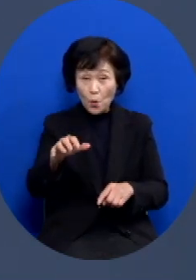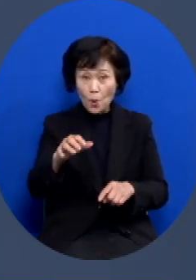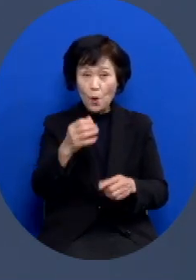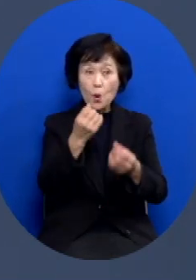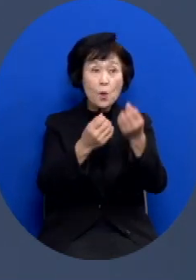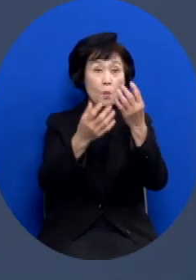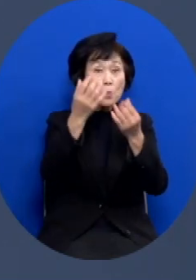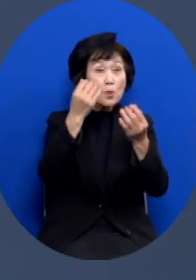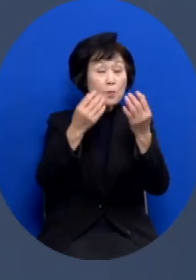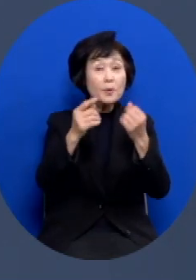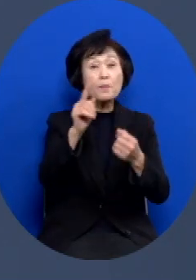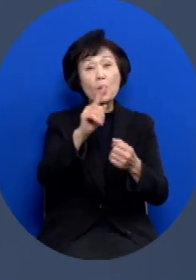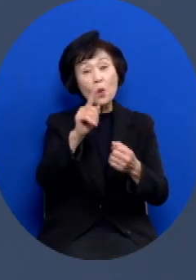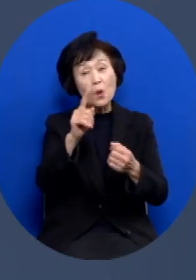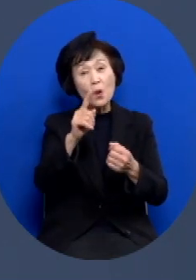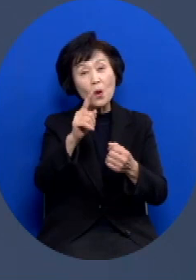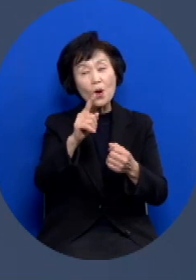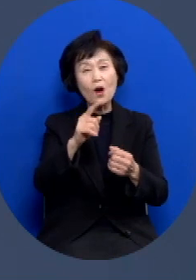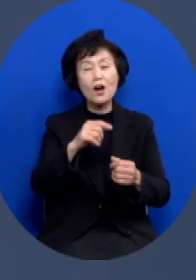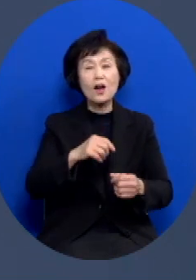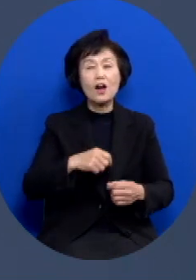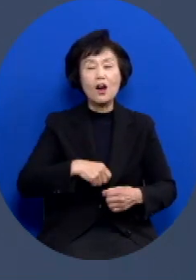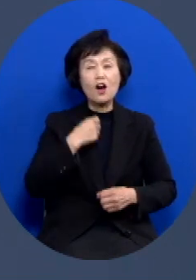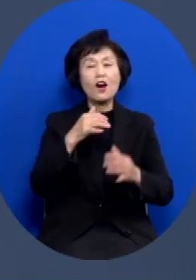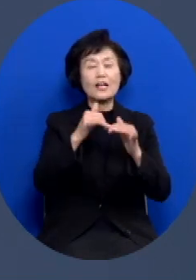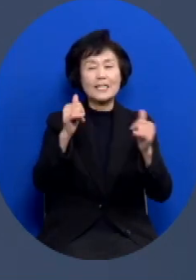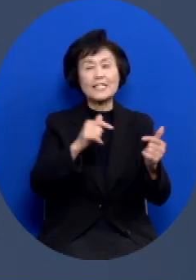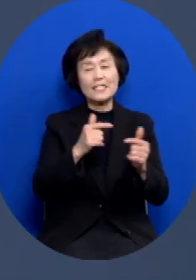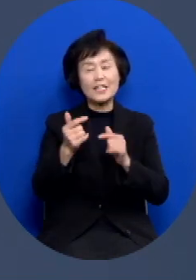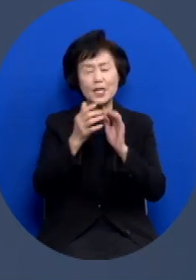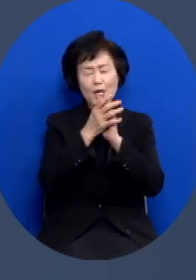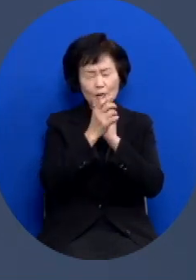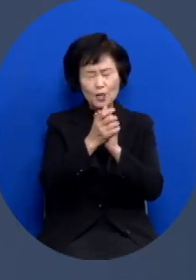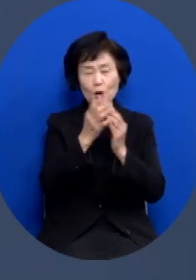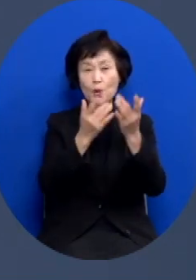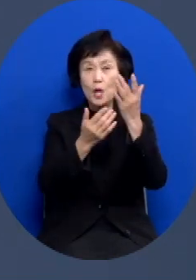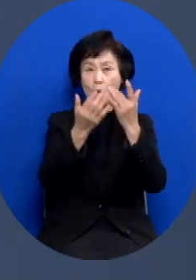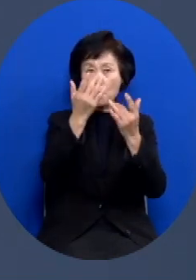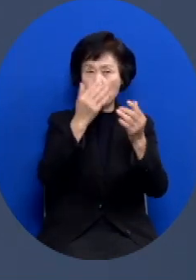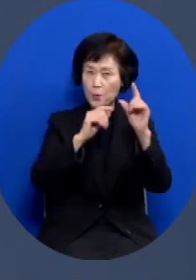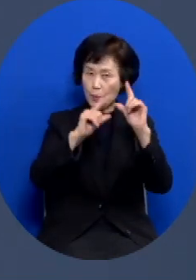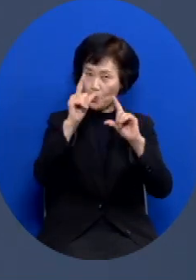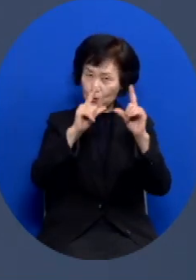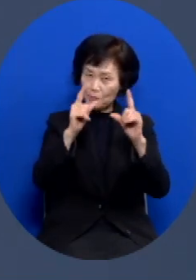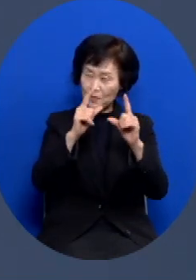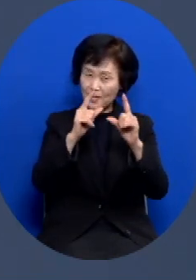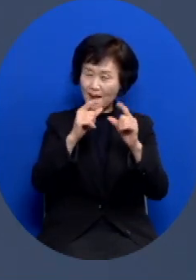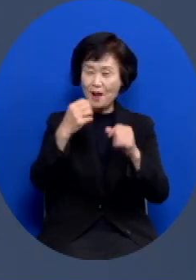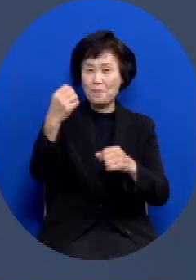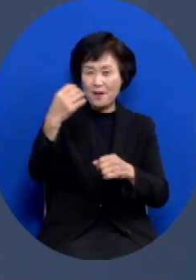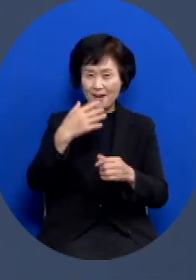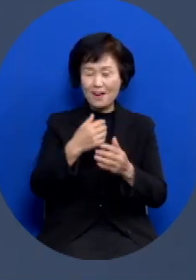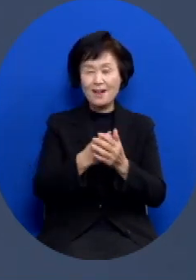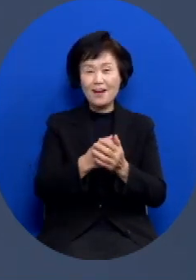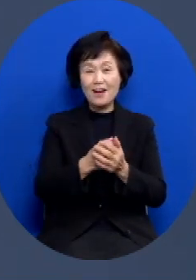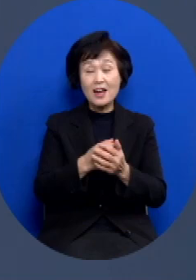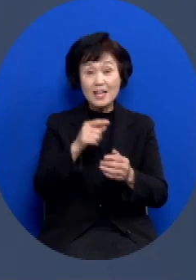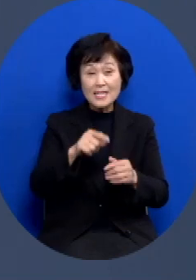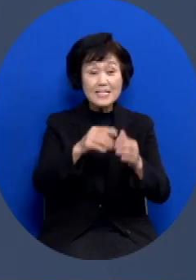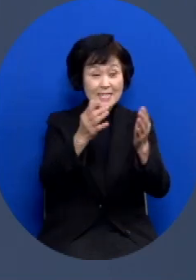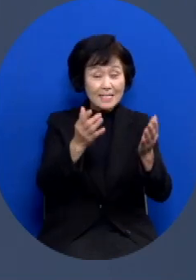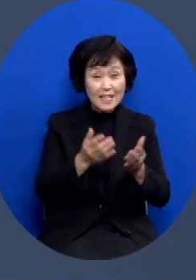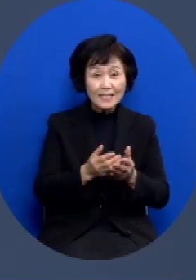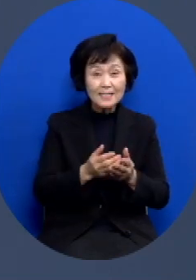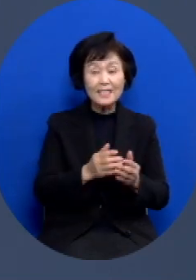무엇이냐라고 여쭤봤을 때 의인들의 기도의 불꽃이다라고 말씀해 주셨습니다 저는이 홀리웨이브